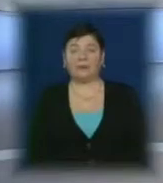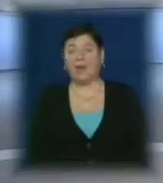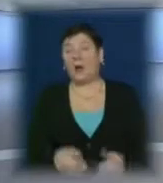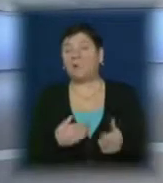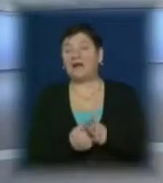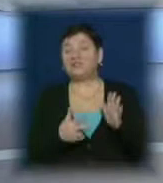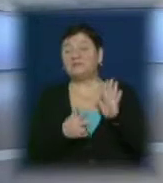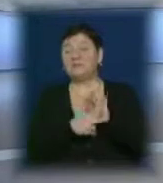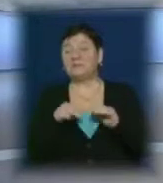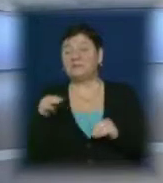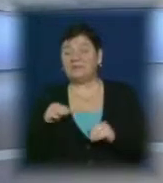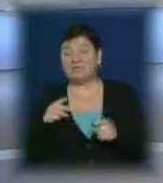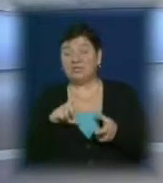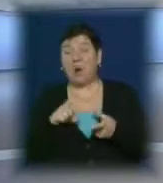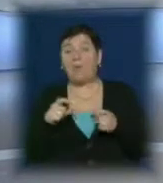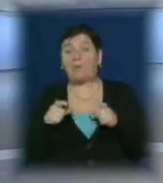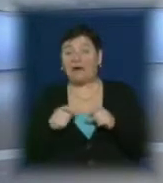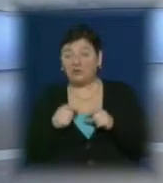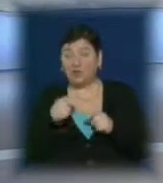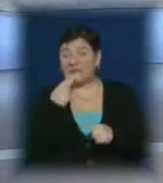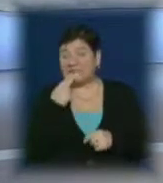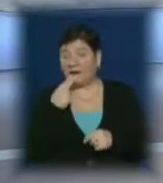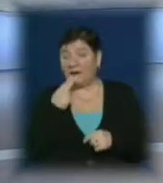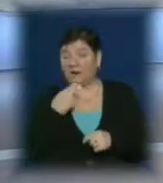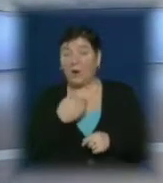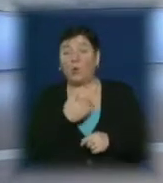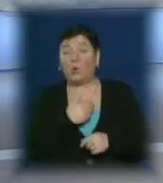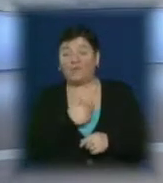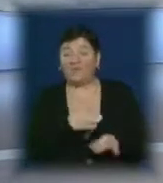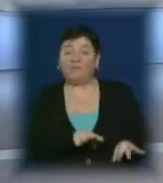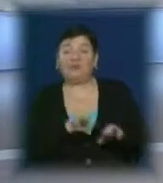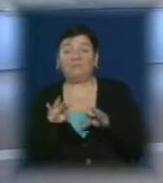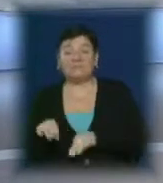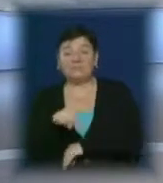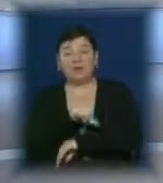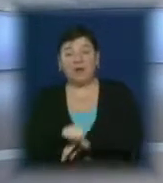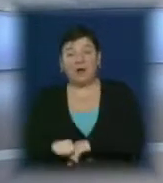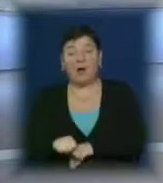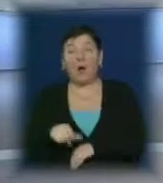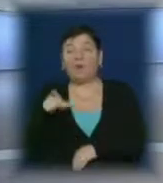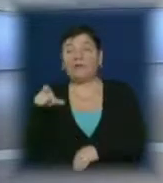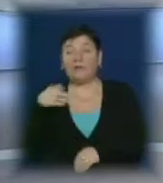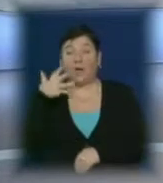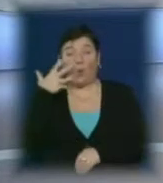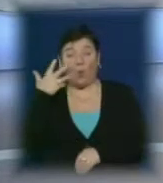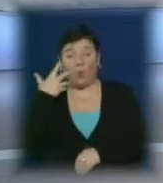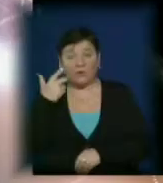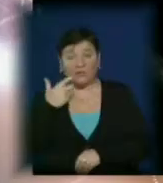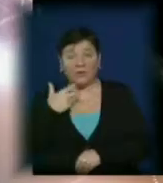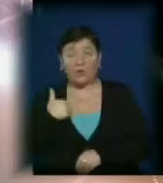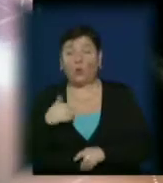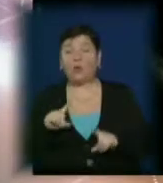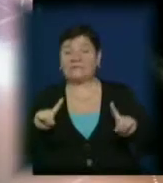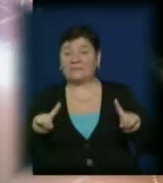Майже 8 тисяч пачок контрабандних сигарет намагався перевезти через кордон громадянин Угорщини. Його затримали